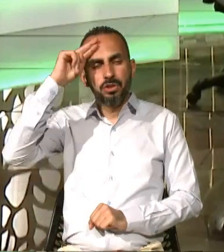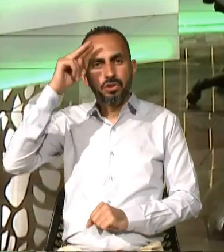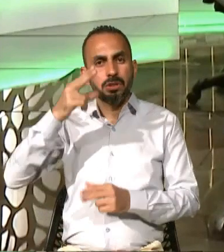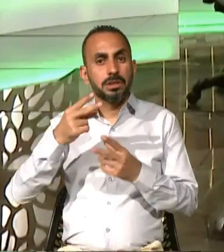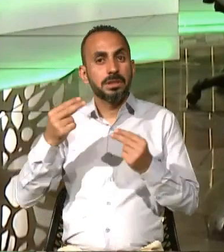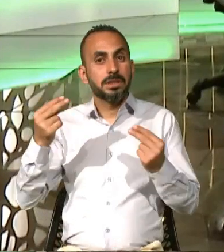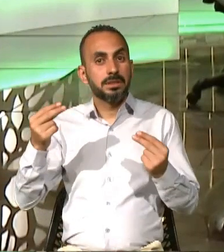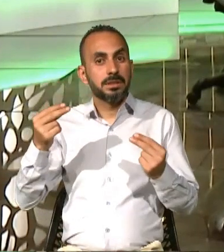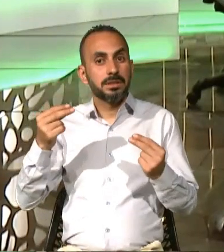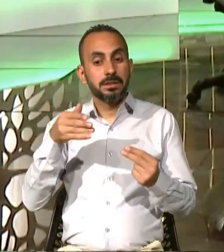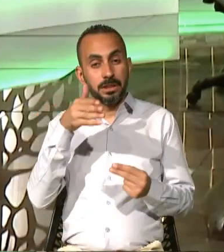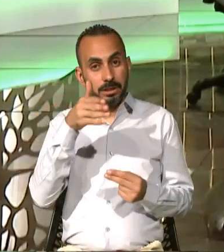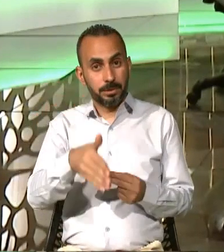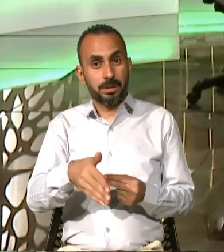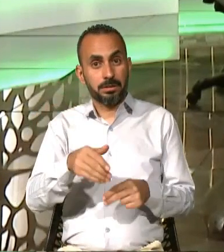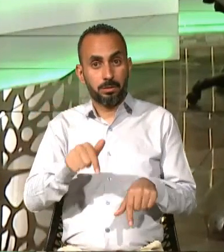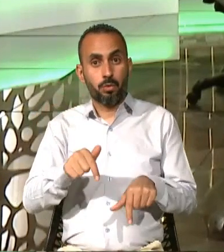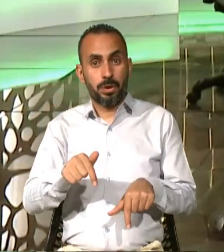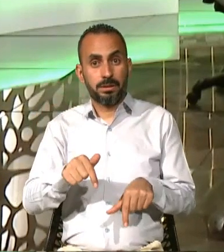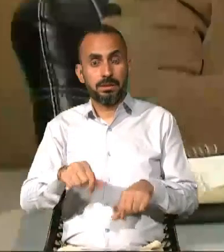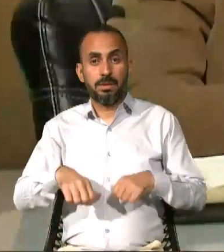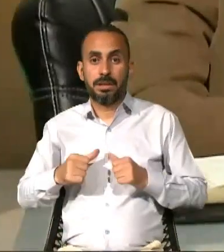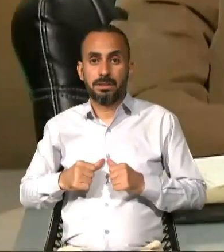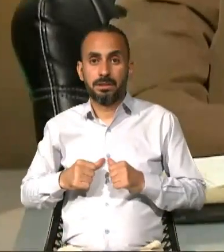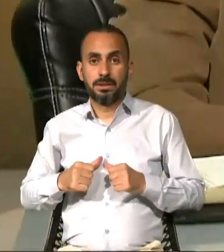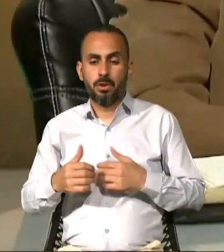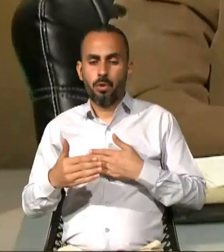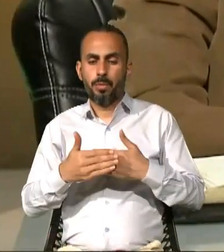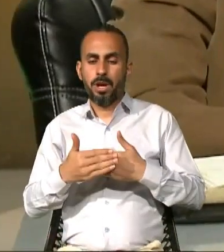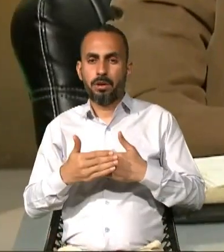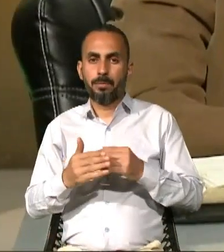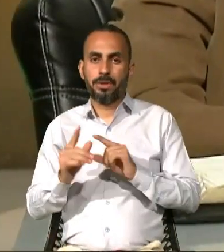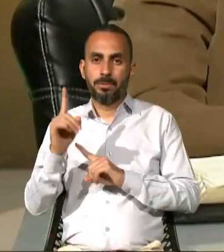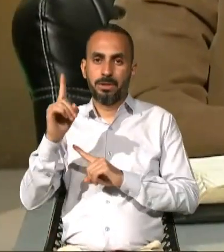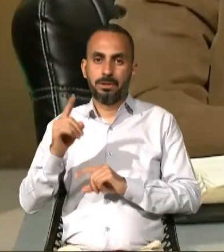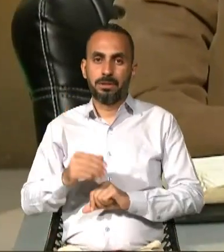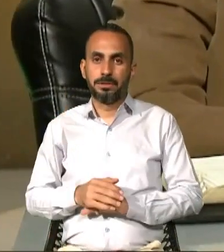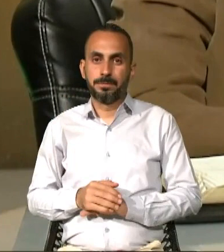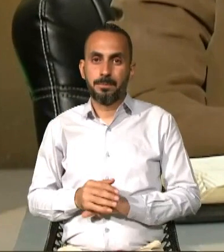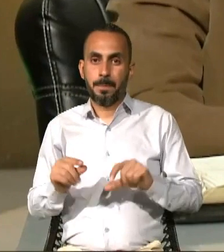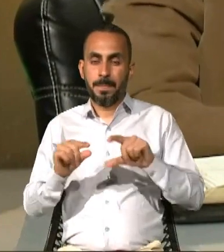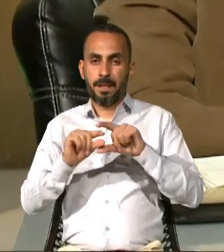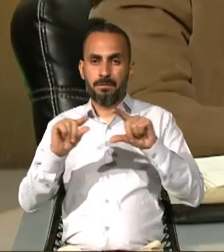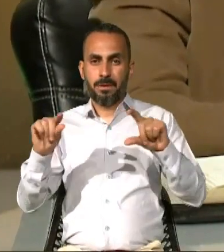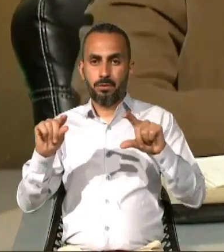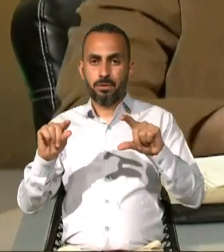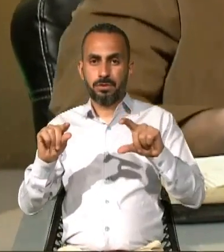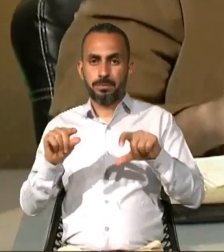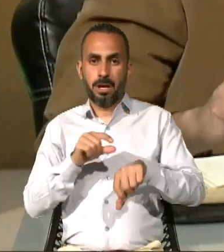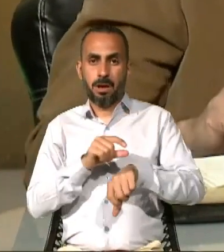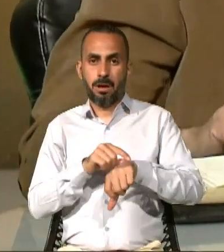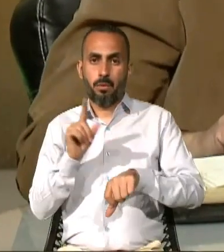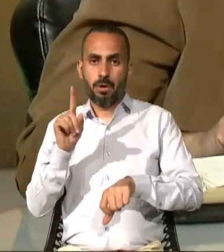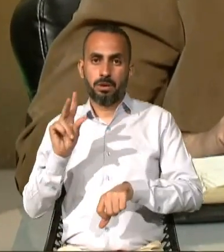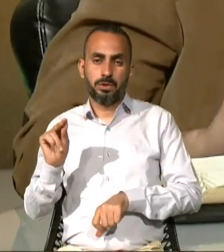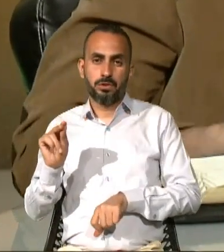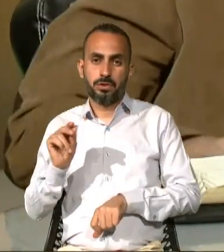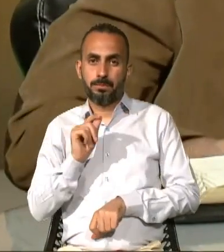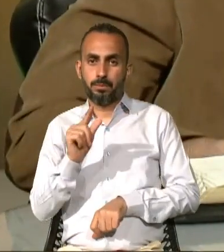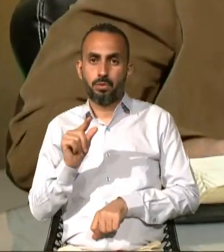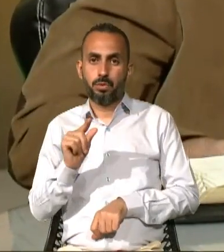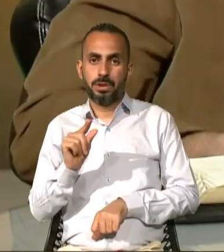ما يقربنا الى النهايه. ففي الجزء الجميل ده بتاع لوقا 21 قال لنا ايه جميله في